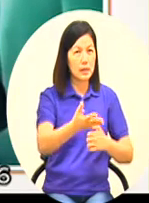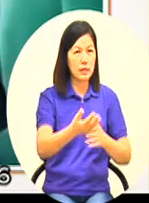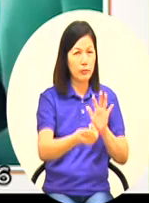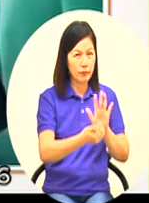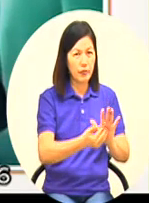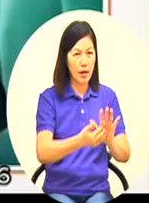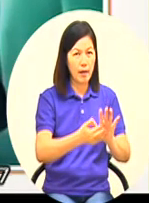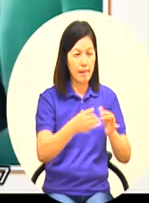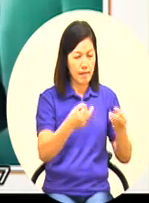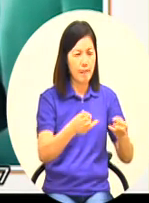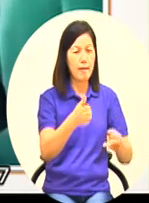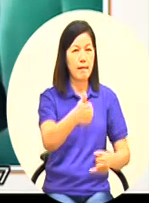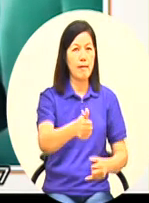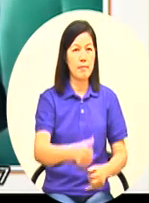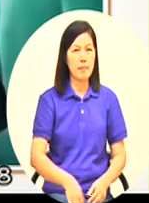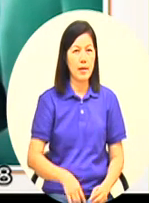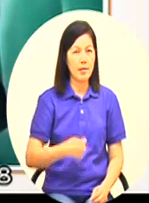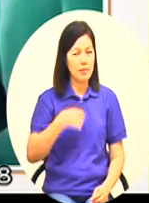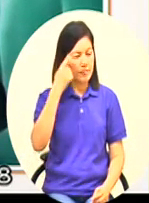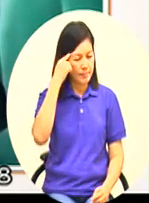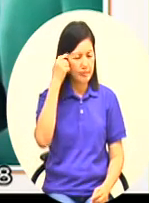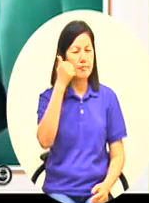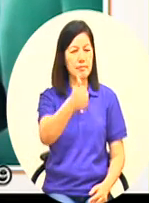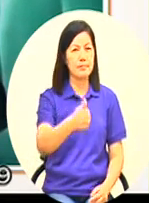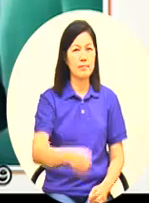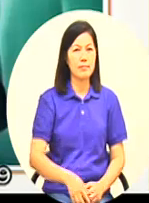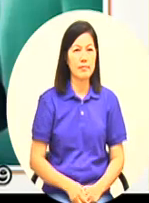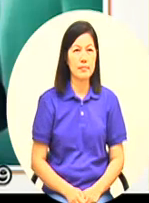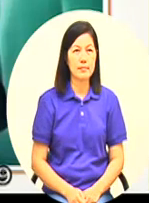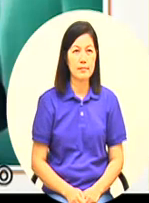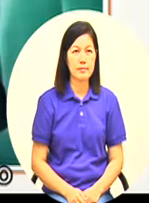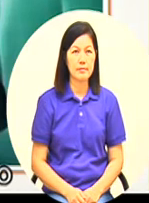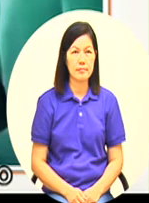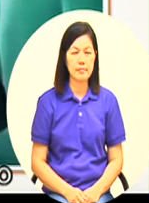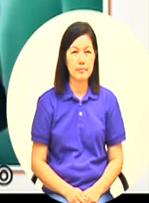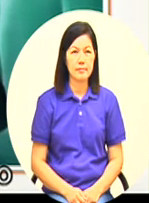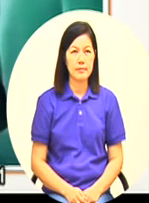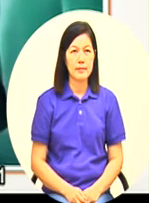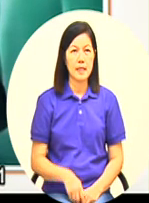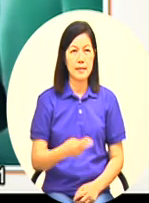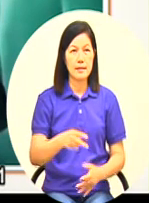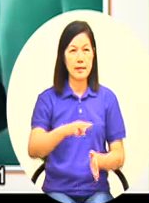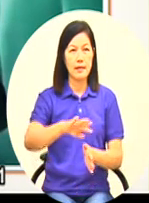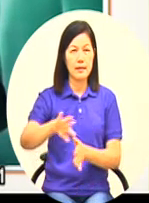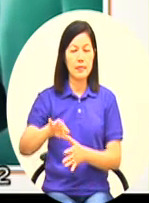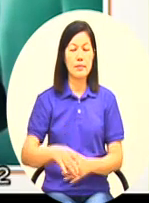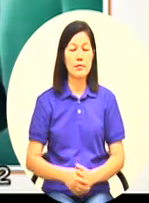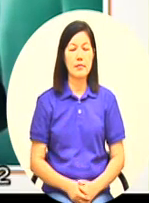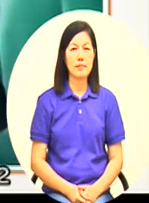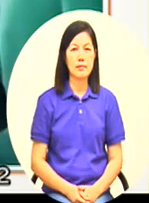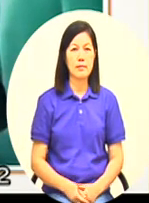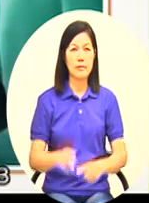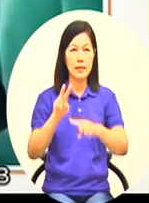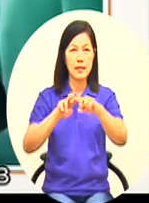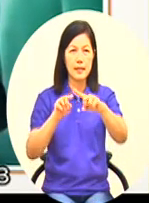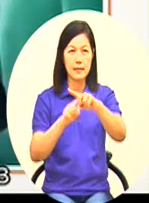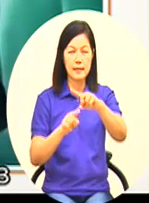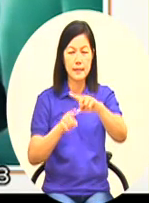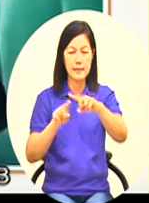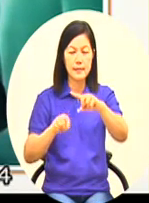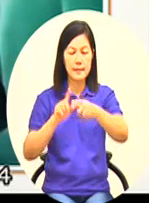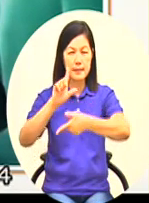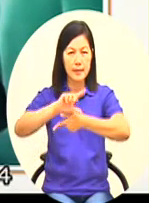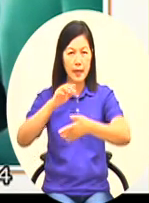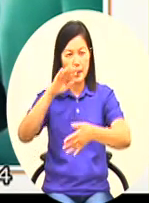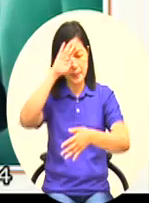拢在代理哈认同嘛哈。啊，当然，另外一个就是讲刺卡病毒的问题哈，因为咱刺